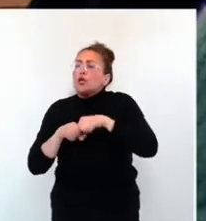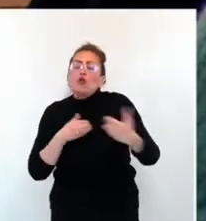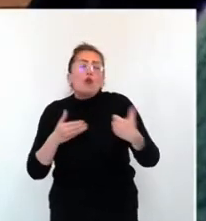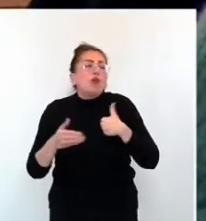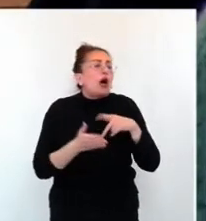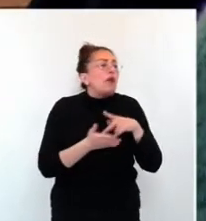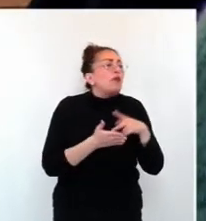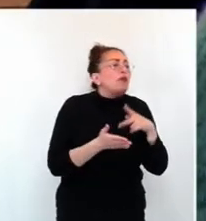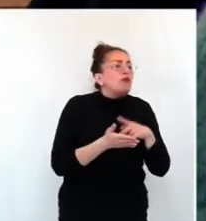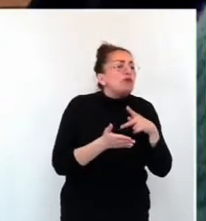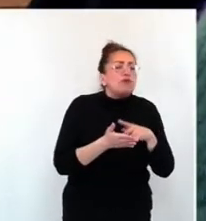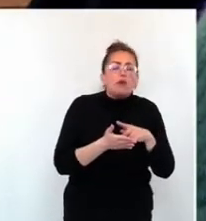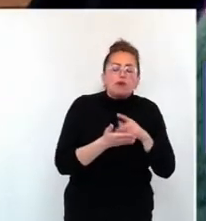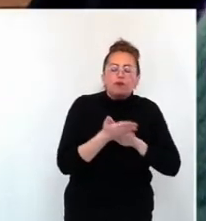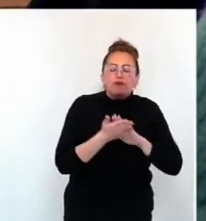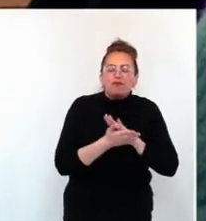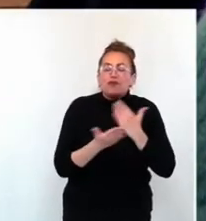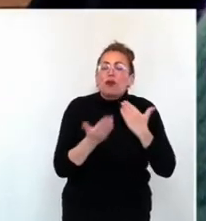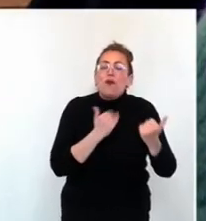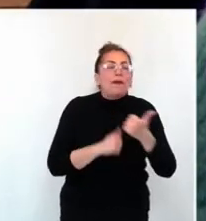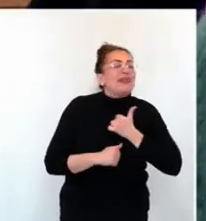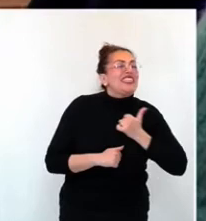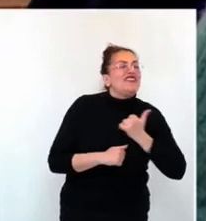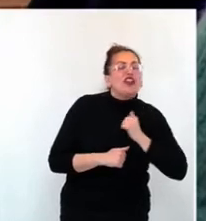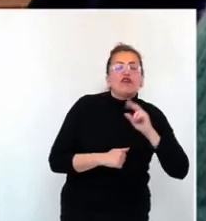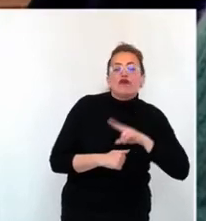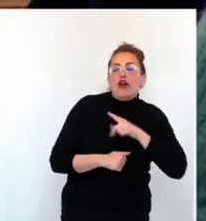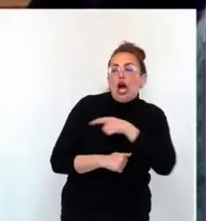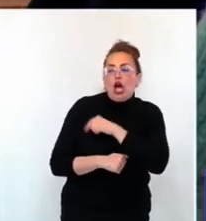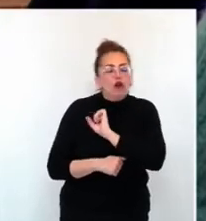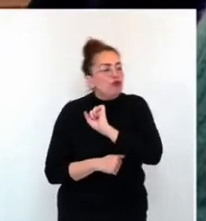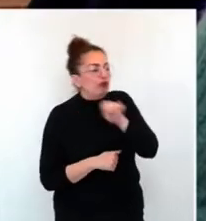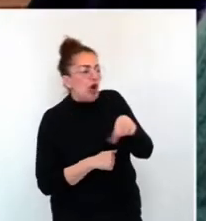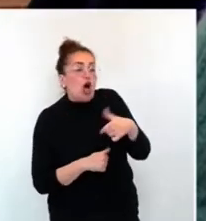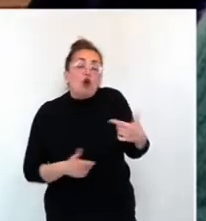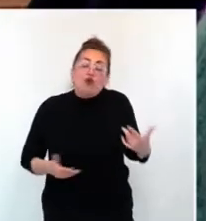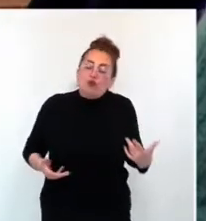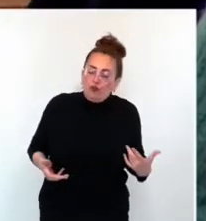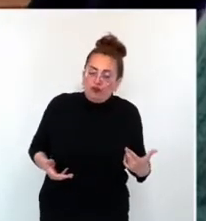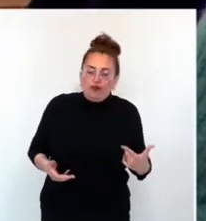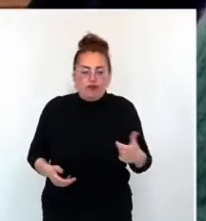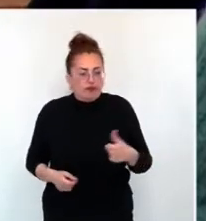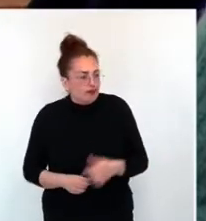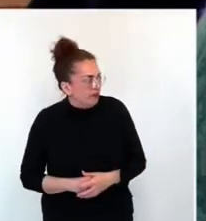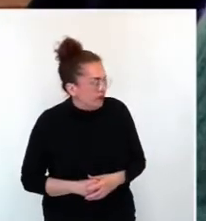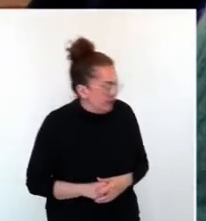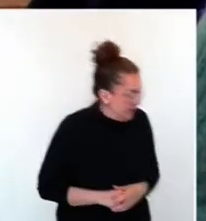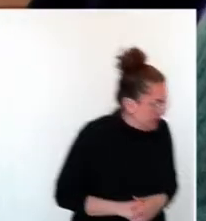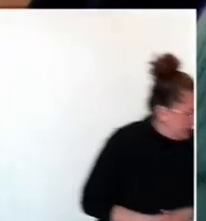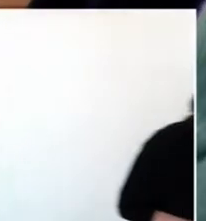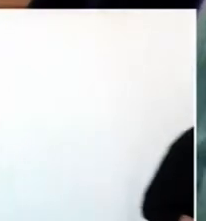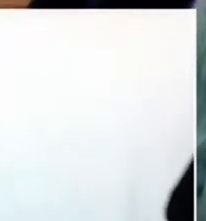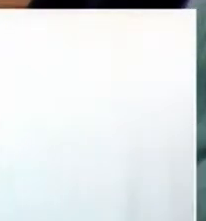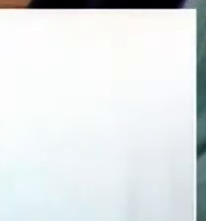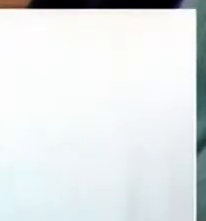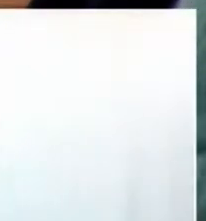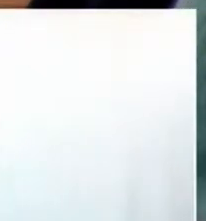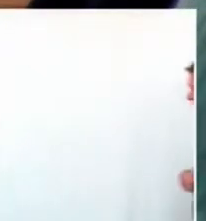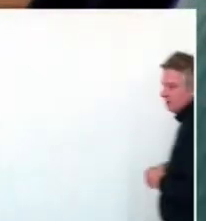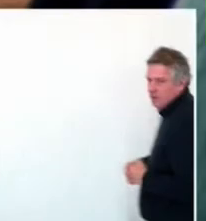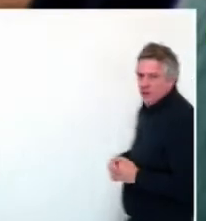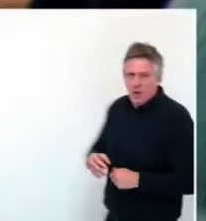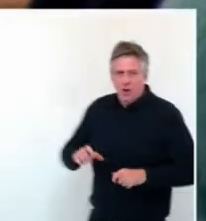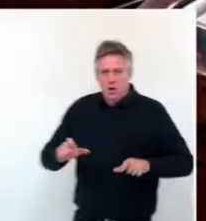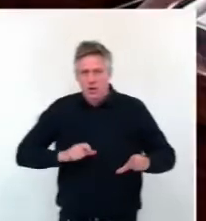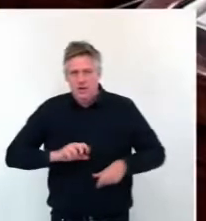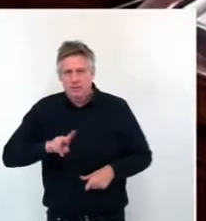toujours plaisir à entendre. Cette logique de label que vous avez mis en œuvre ne marche pas, on y reviendra, ma collègue Alexandra Siari y reviendra. Vous